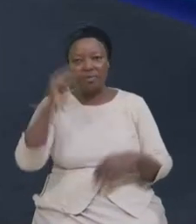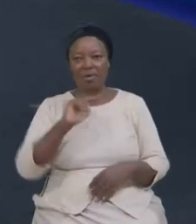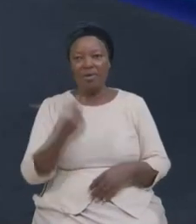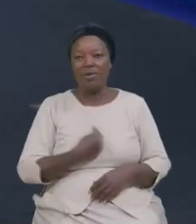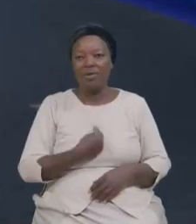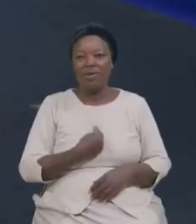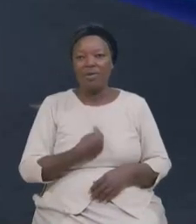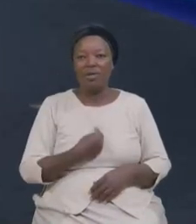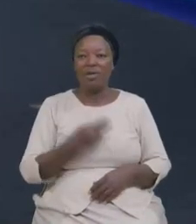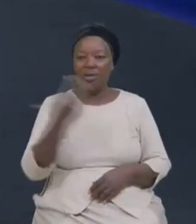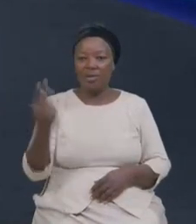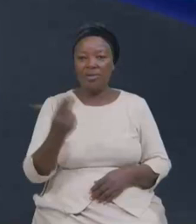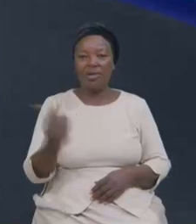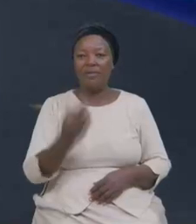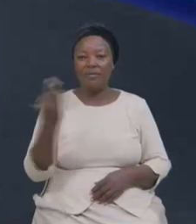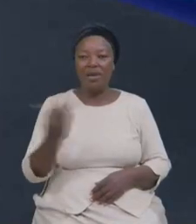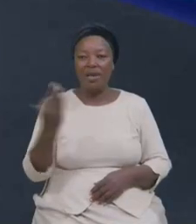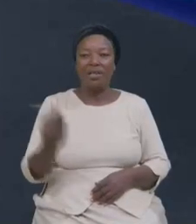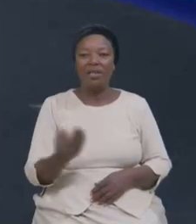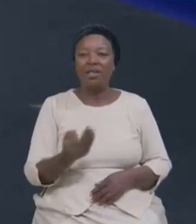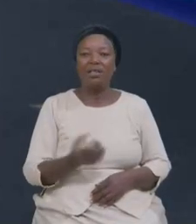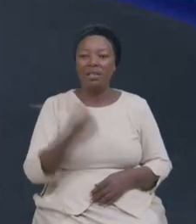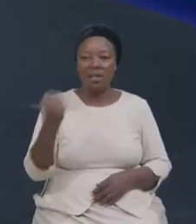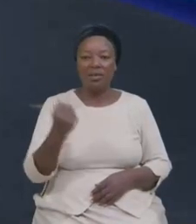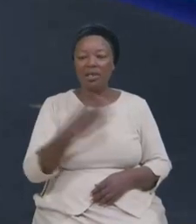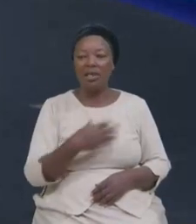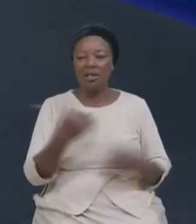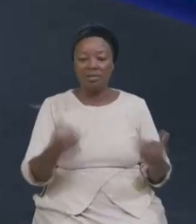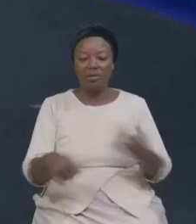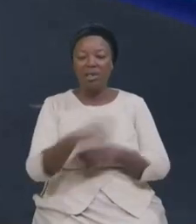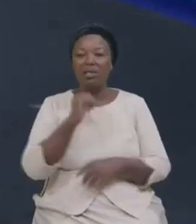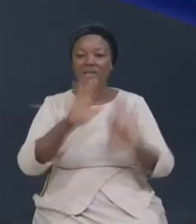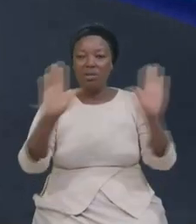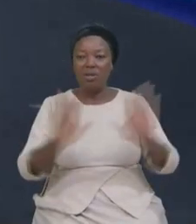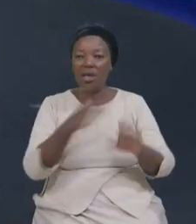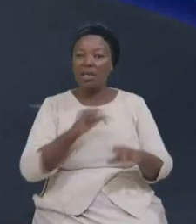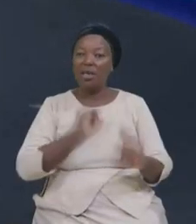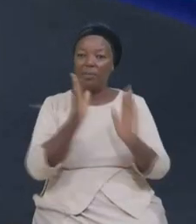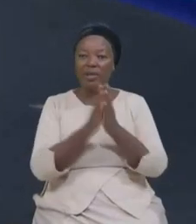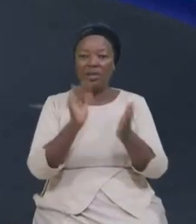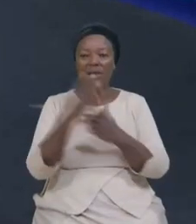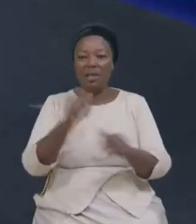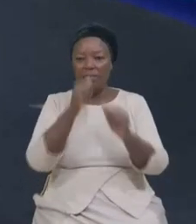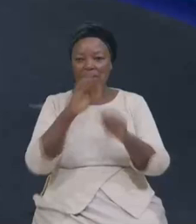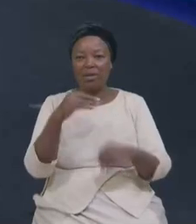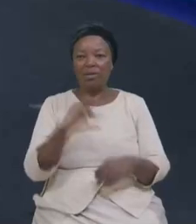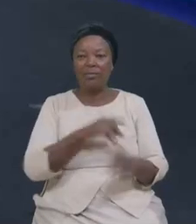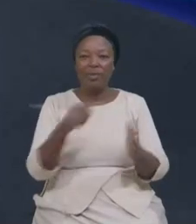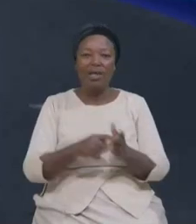Premier jour, vendredi, samedi et aujourd'hui dimanche. Et je prie que les bénédictions de cette